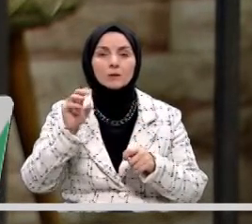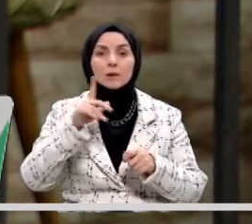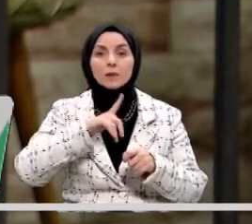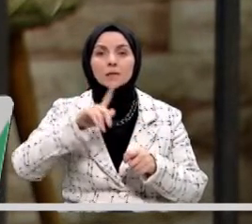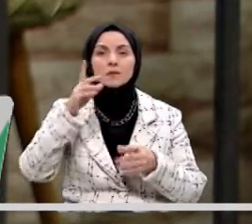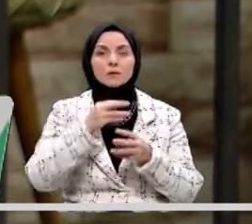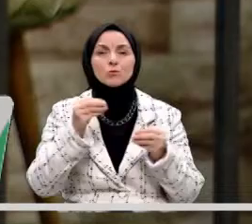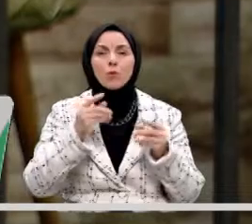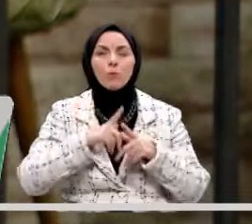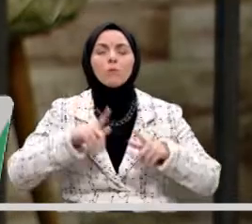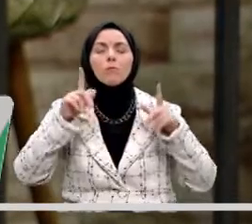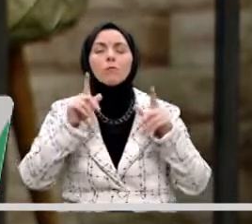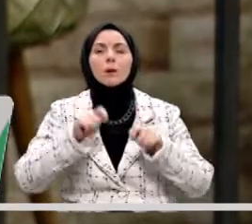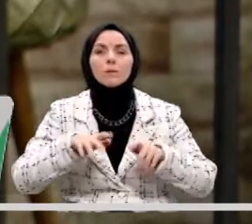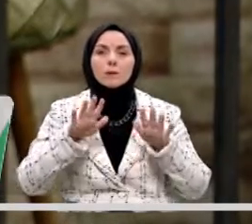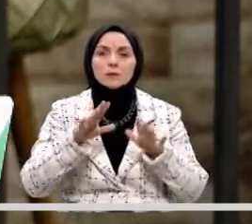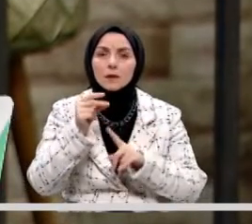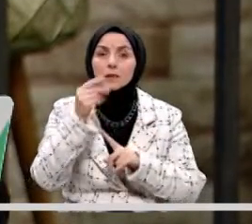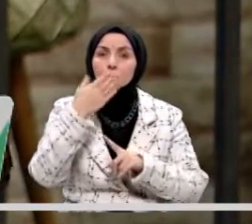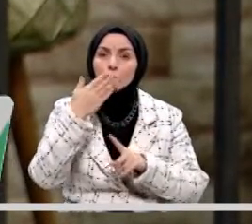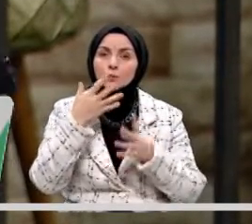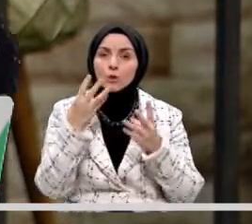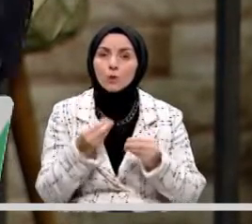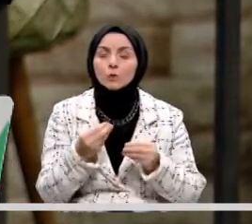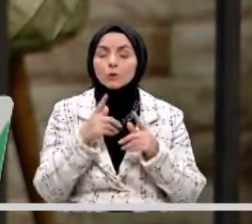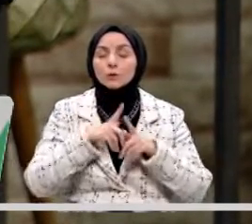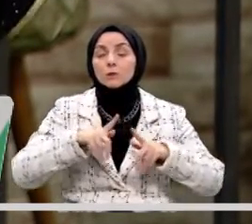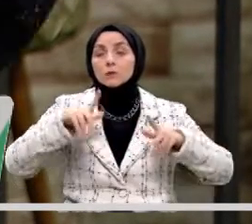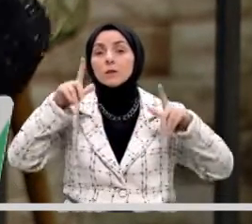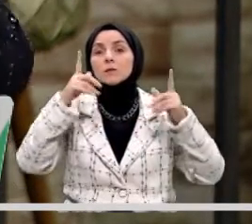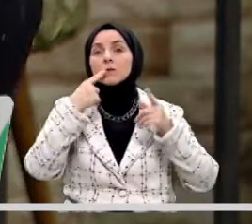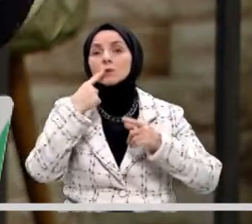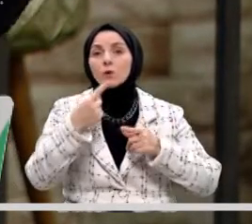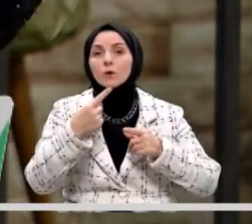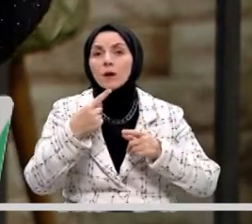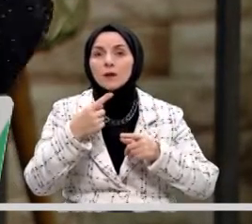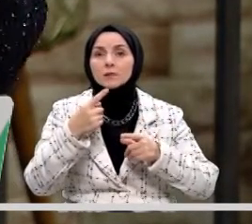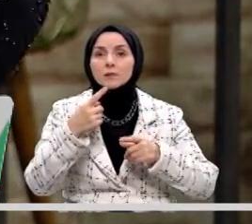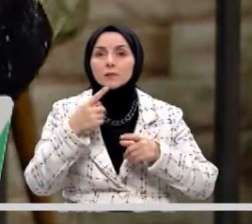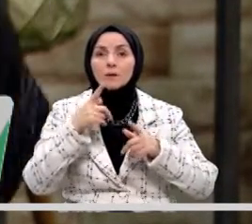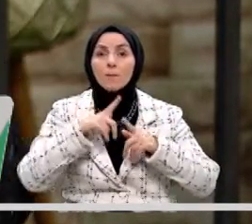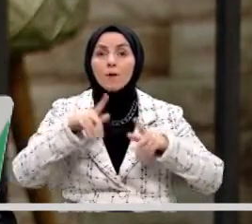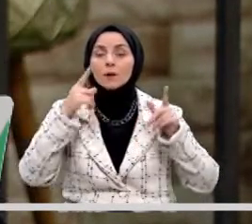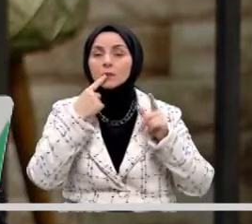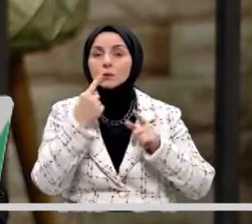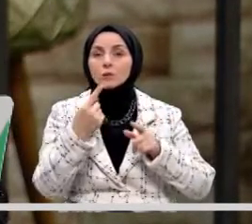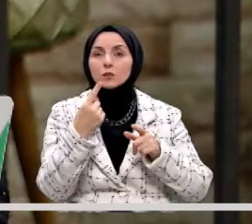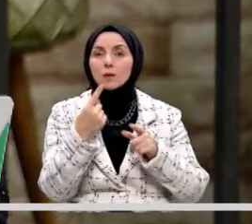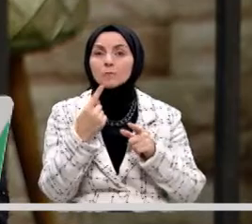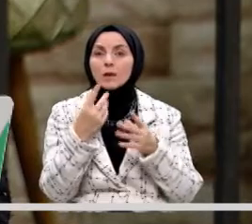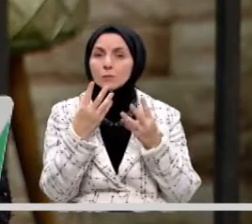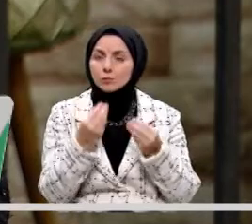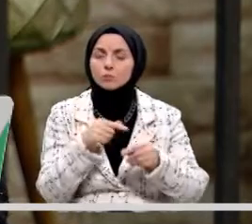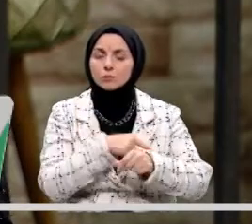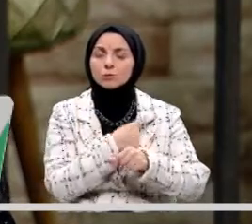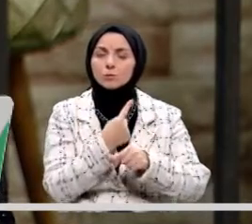olabilir ilkokulda Çünkü öğretmen yüksek sesle söyler der ki Bakın şimdi bağırarak söyleyeceğim dikkat edin duyum beni dinleyin anaokulunda öğretmenin